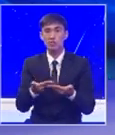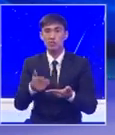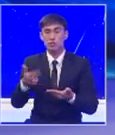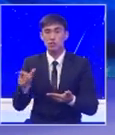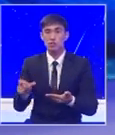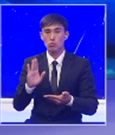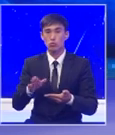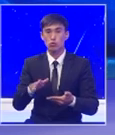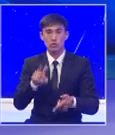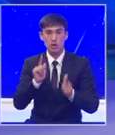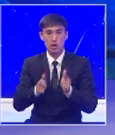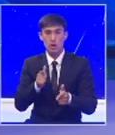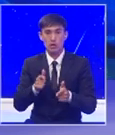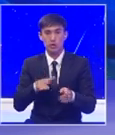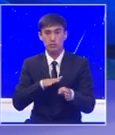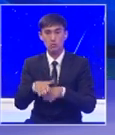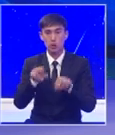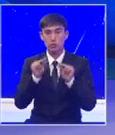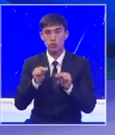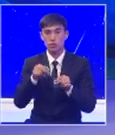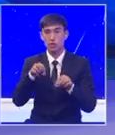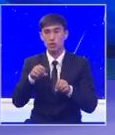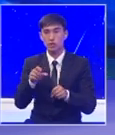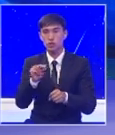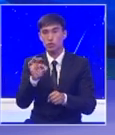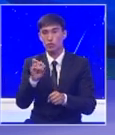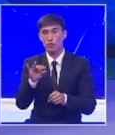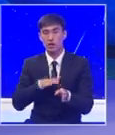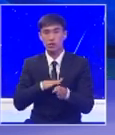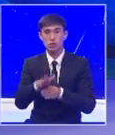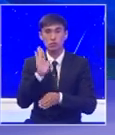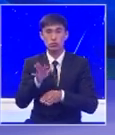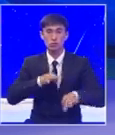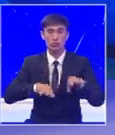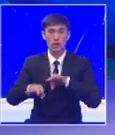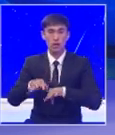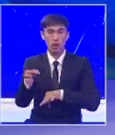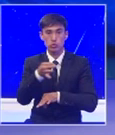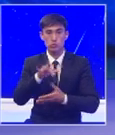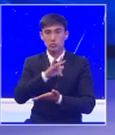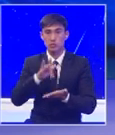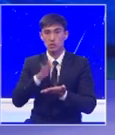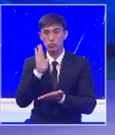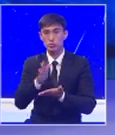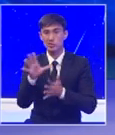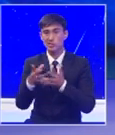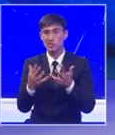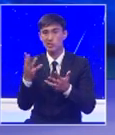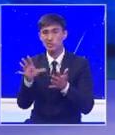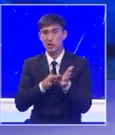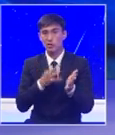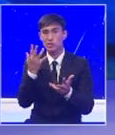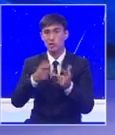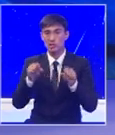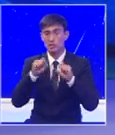времени обретут реальные очертания, пообещали чиновники. В рамках реализации будущих проектов в областном центре появится сразу несколько